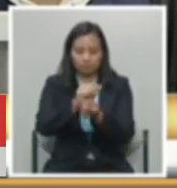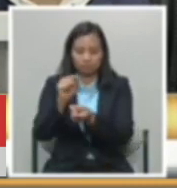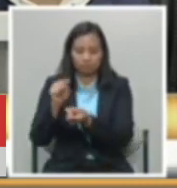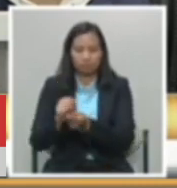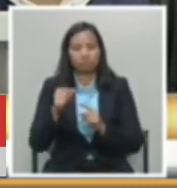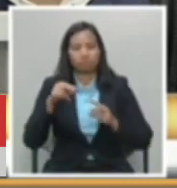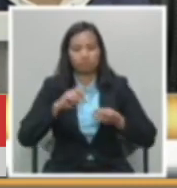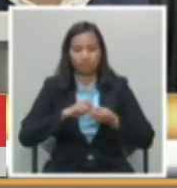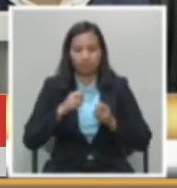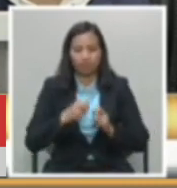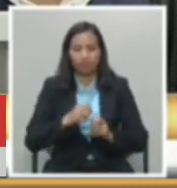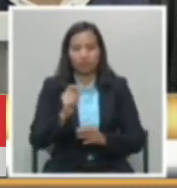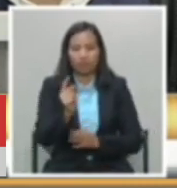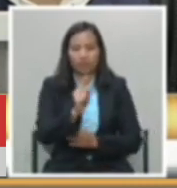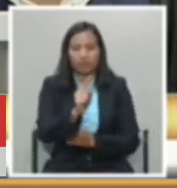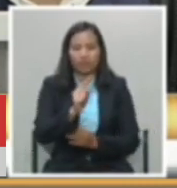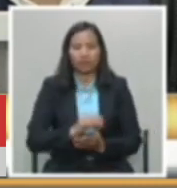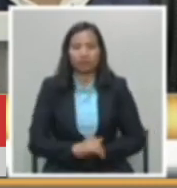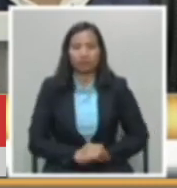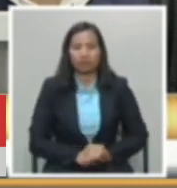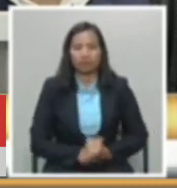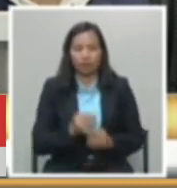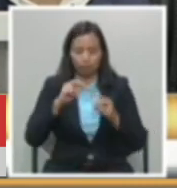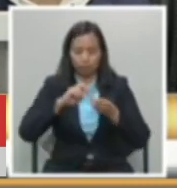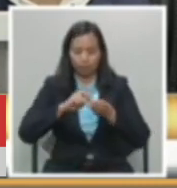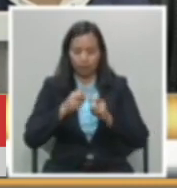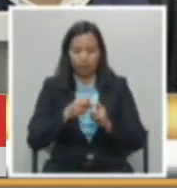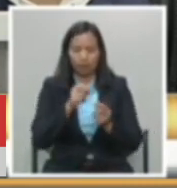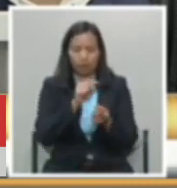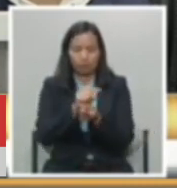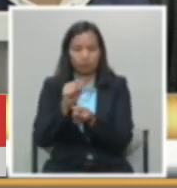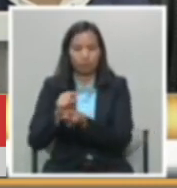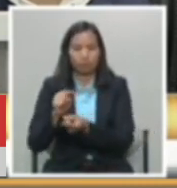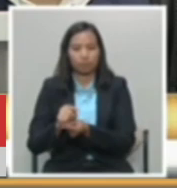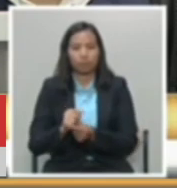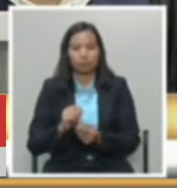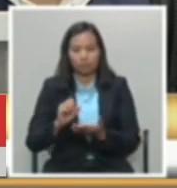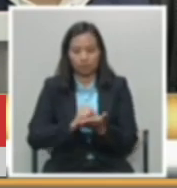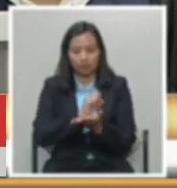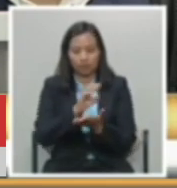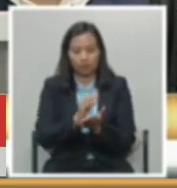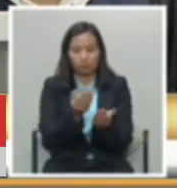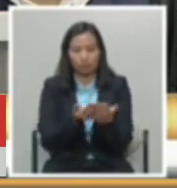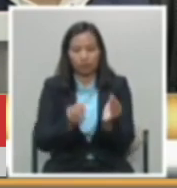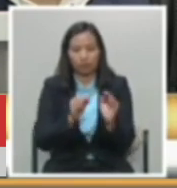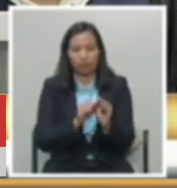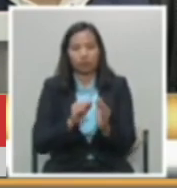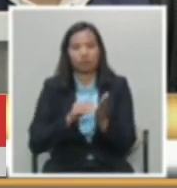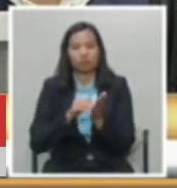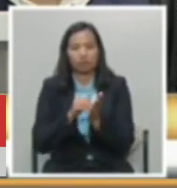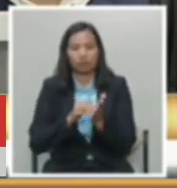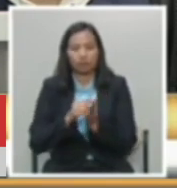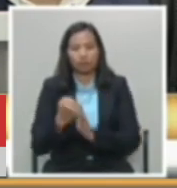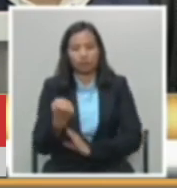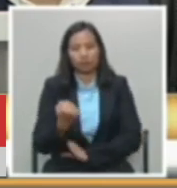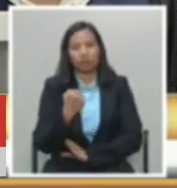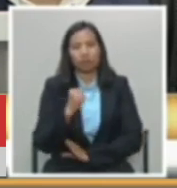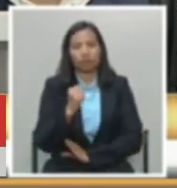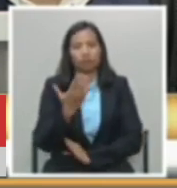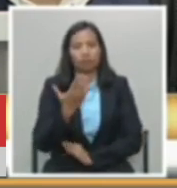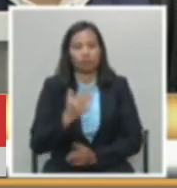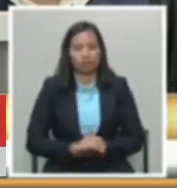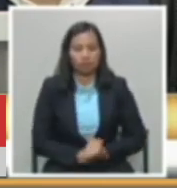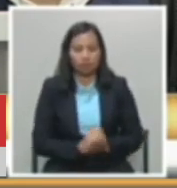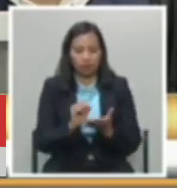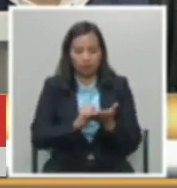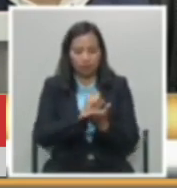ะอะไรดิฉันกำลังมองว่าปัญหาที่เกิดขึ้นนี้เป็นเพราะว่าสถาบันครอบครัวของเราอ่อนแอไม่เข้มแข็งสถา